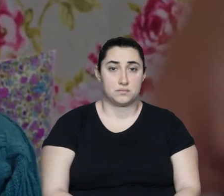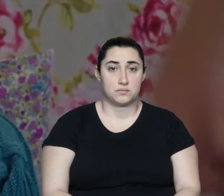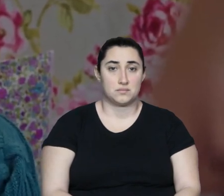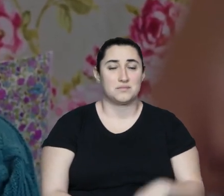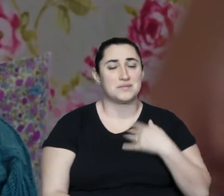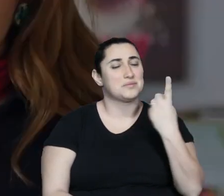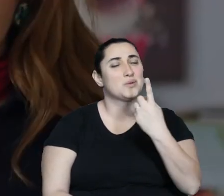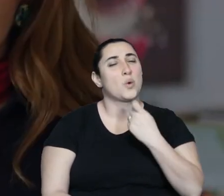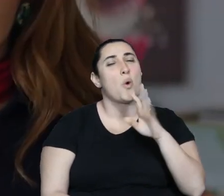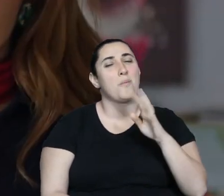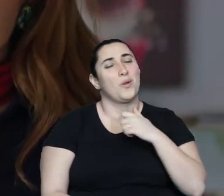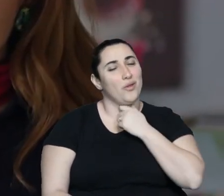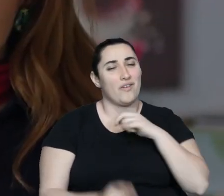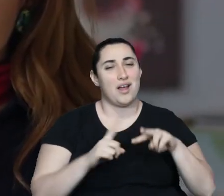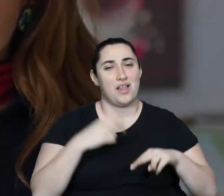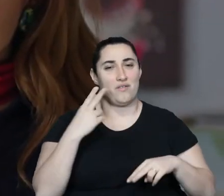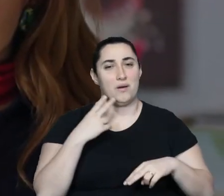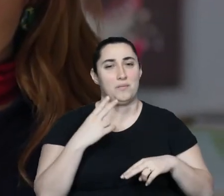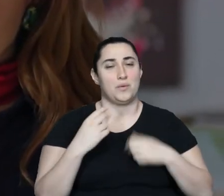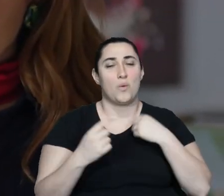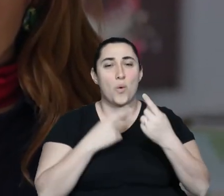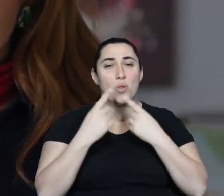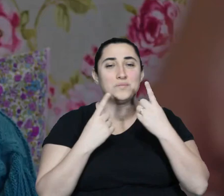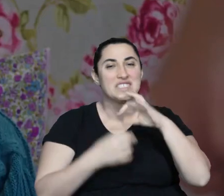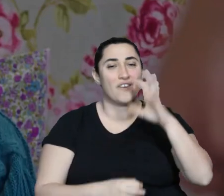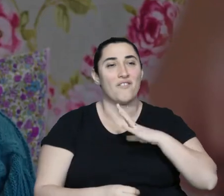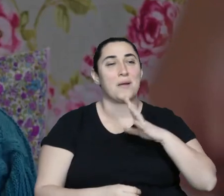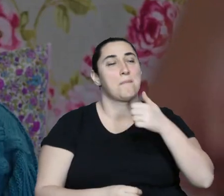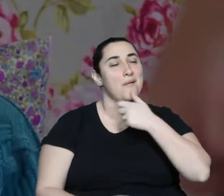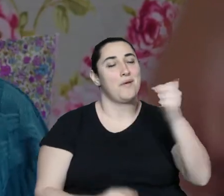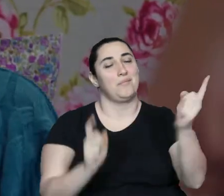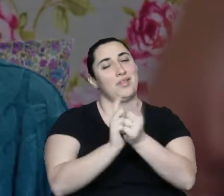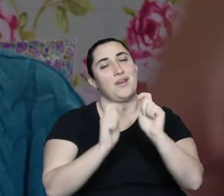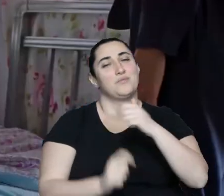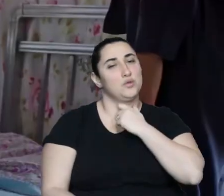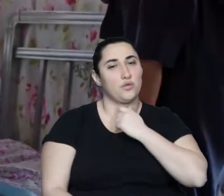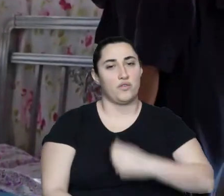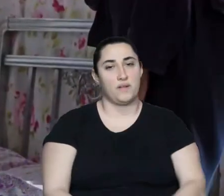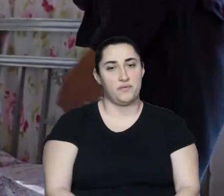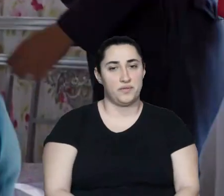Bize bir şey sorma Alev abla, ne olursun. Konuşacağım birisi varsa o da babamdır. Lütfen.